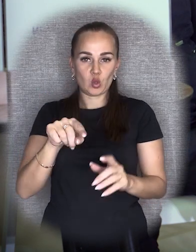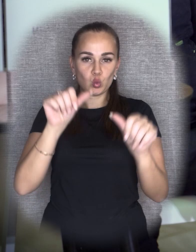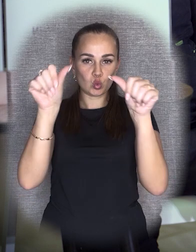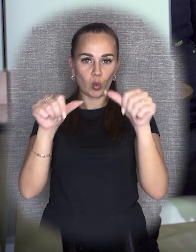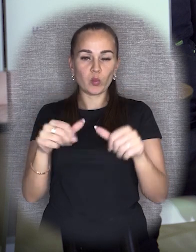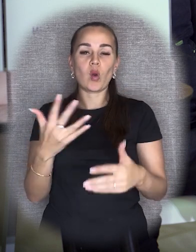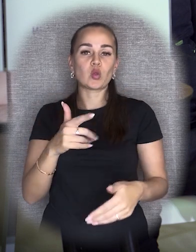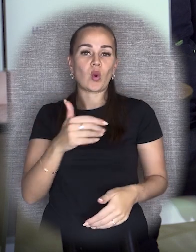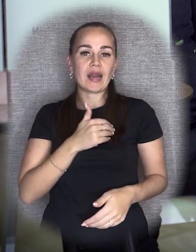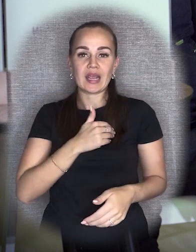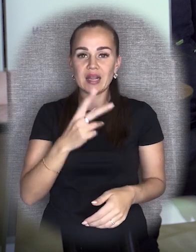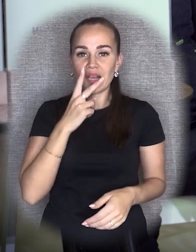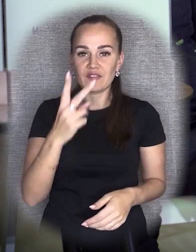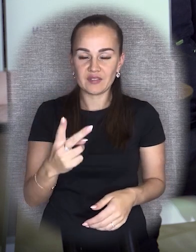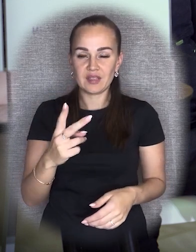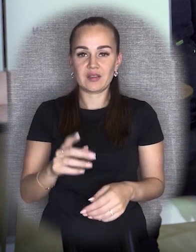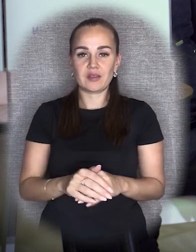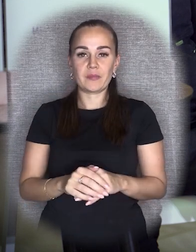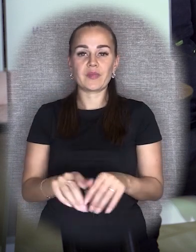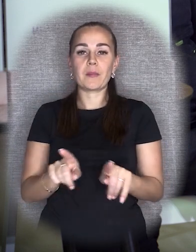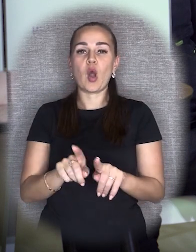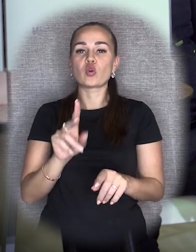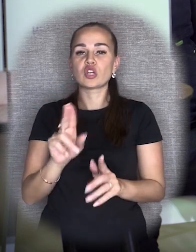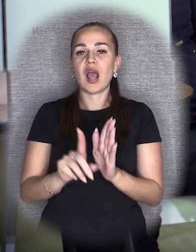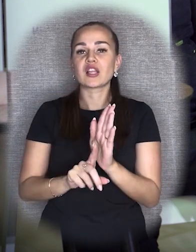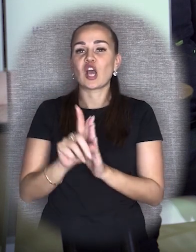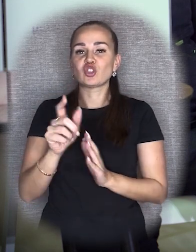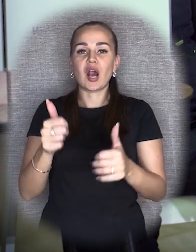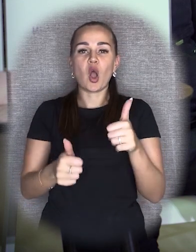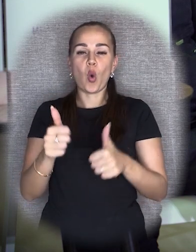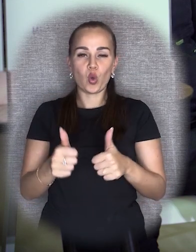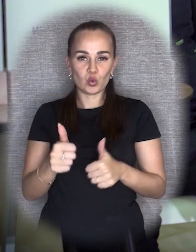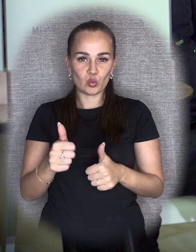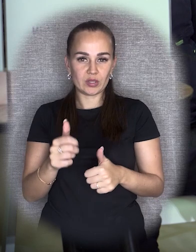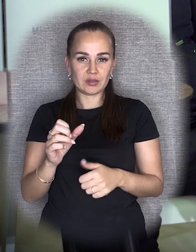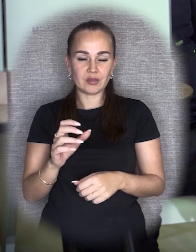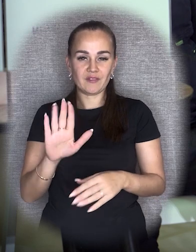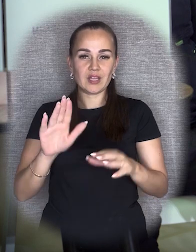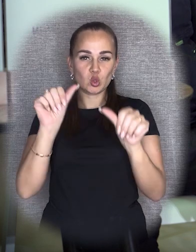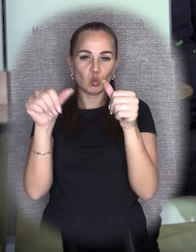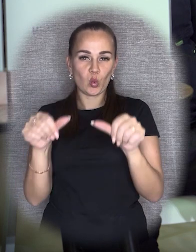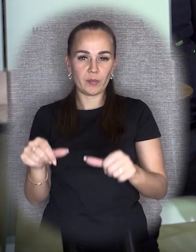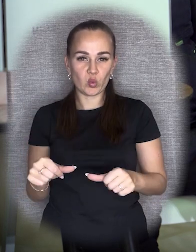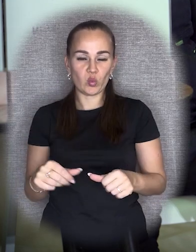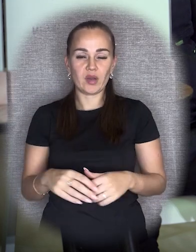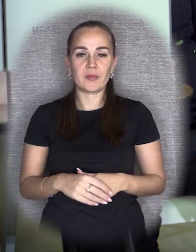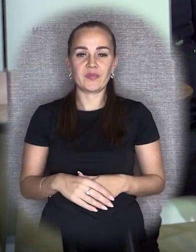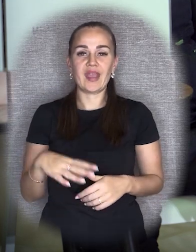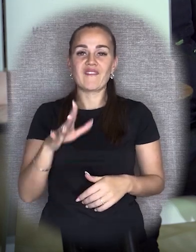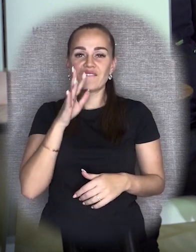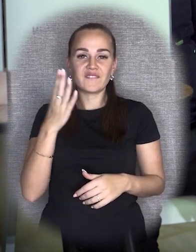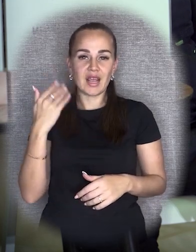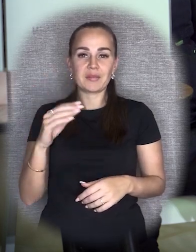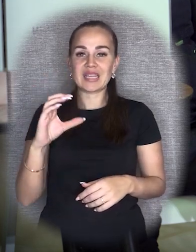видеть в пространстве города. Это своего рода начало вот этой конкурсной истории в скульптуре